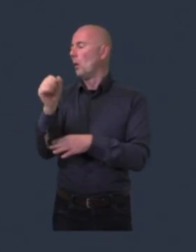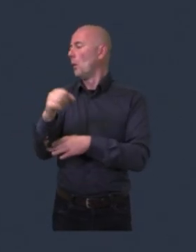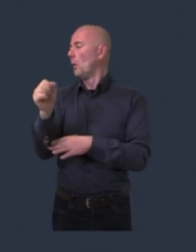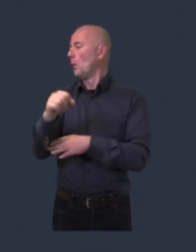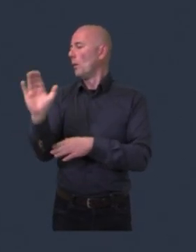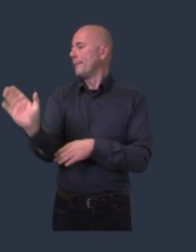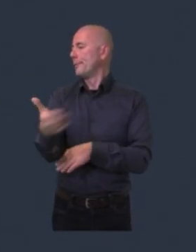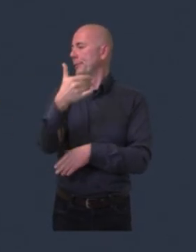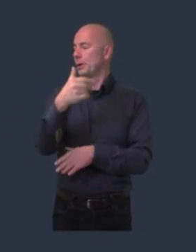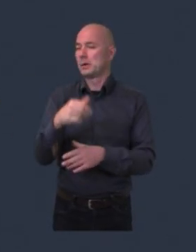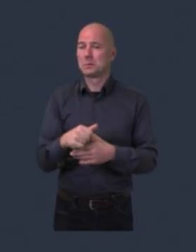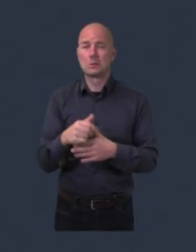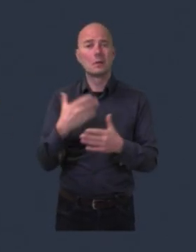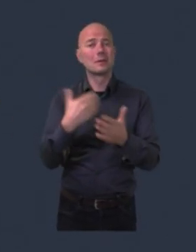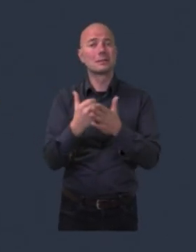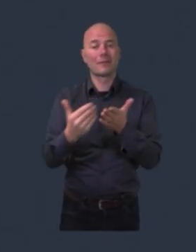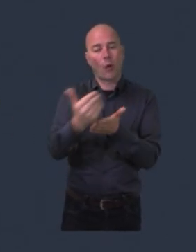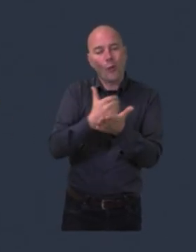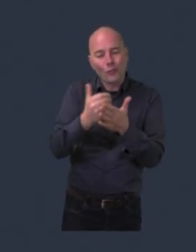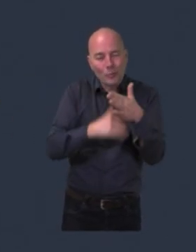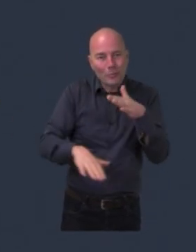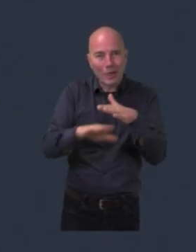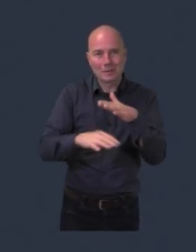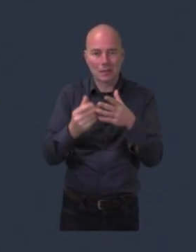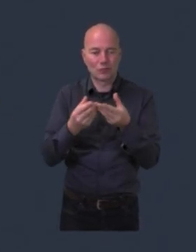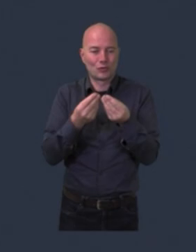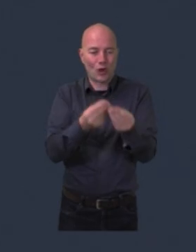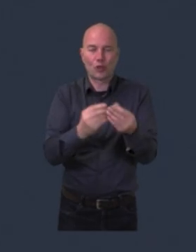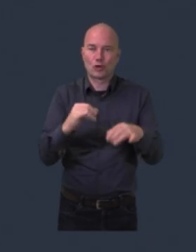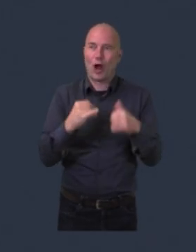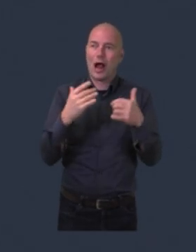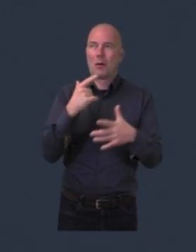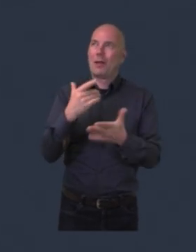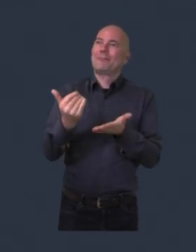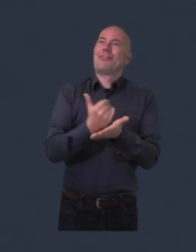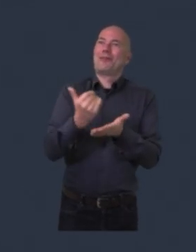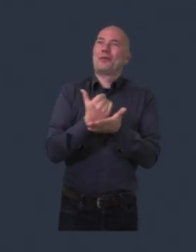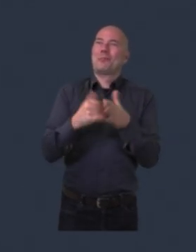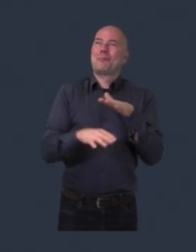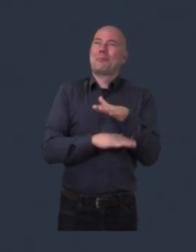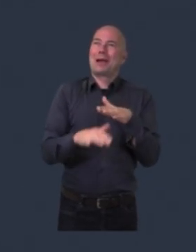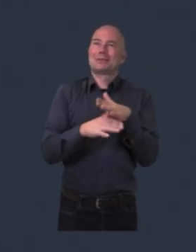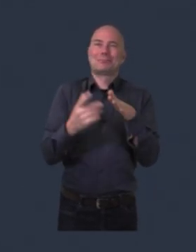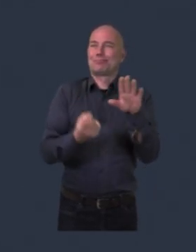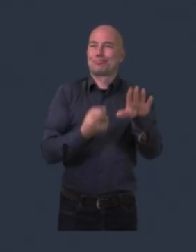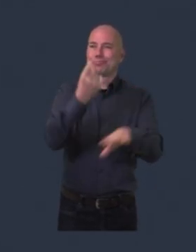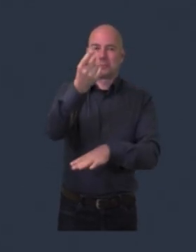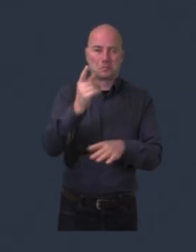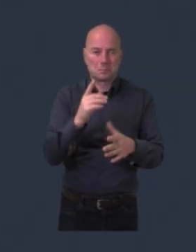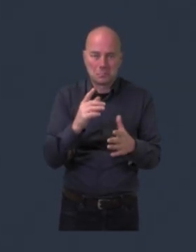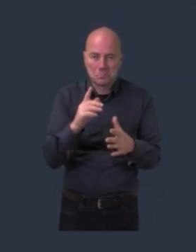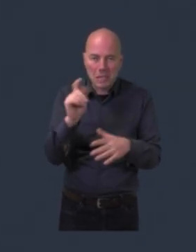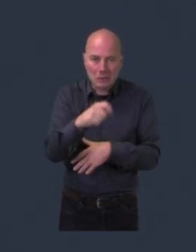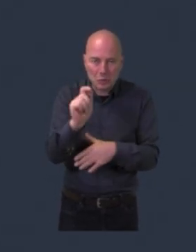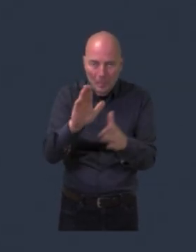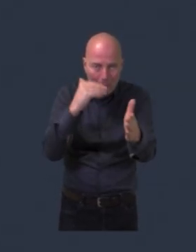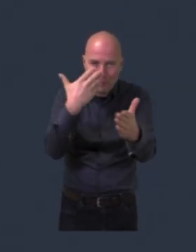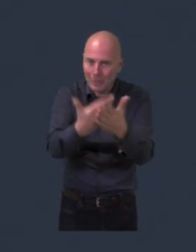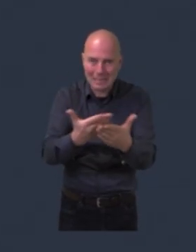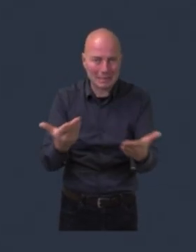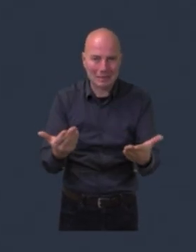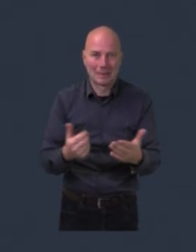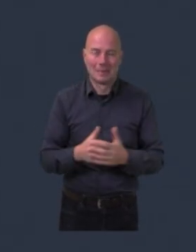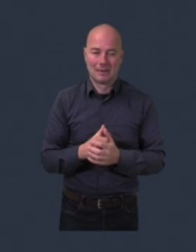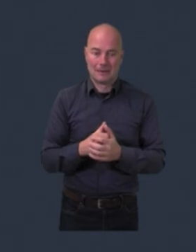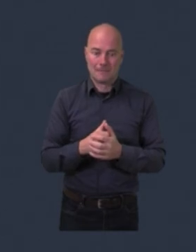n'a pas pour vocation de proposer aux jeunes d'être au RSA toute leur vie. Ce n'est évidemment l'ambition d'aucun élu, quelle que soit sa famille politique.